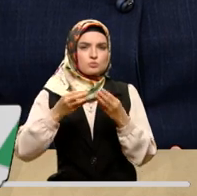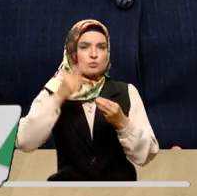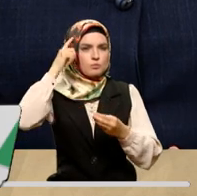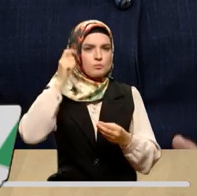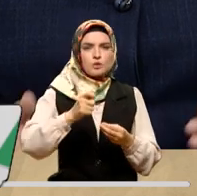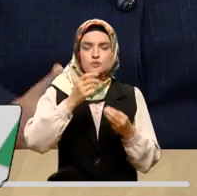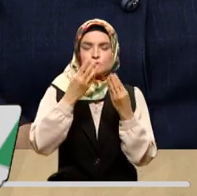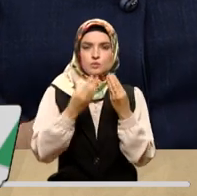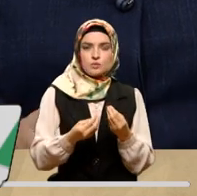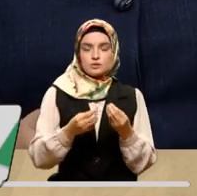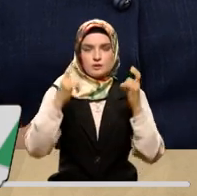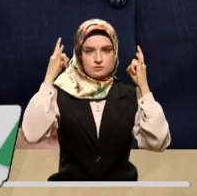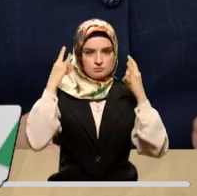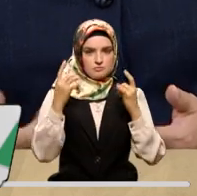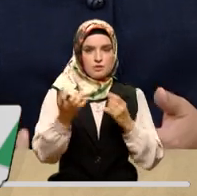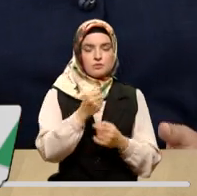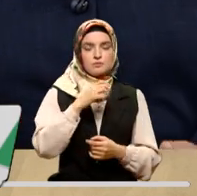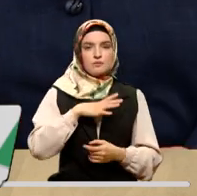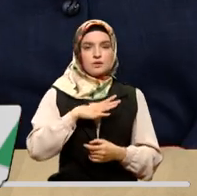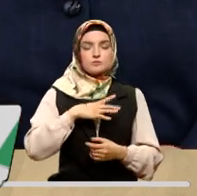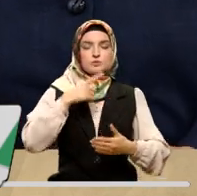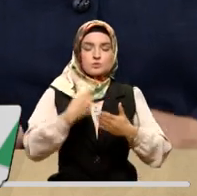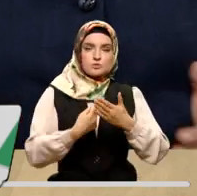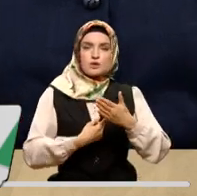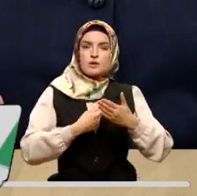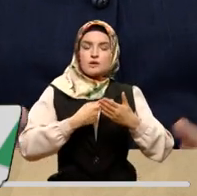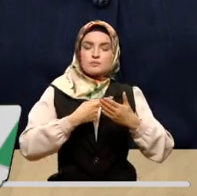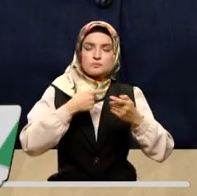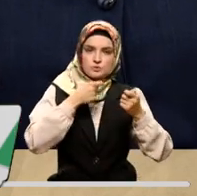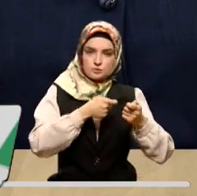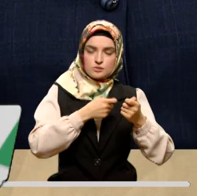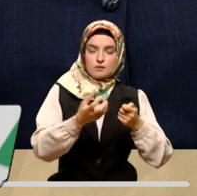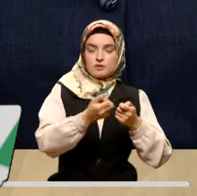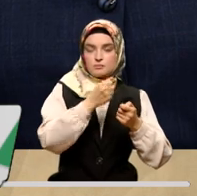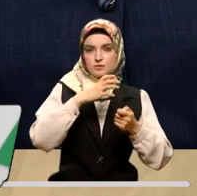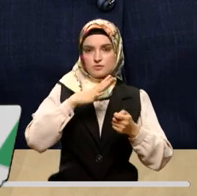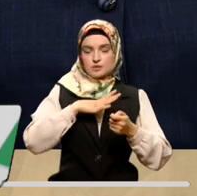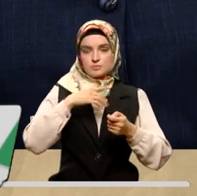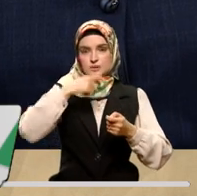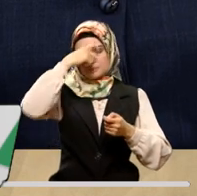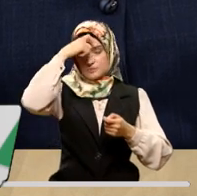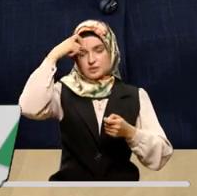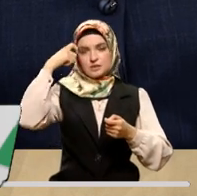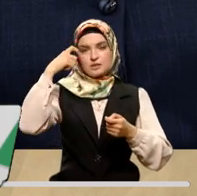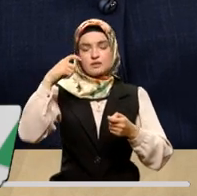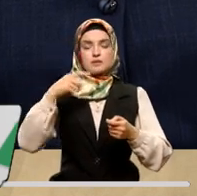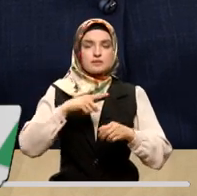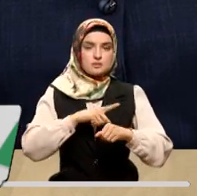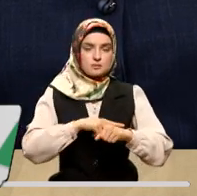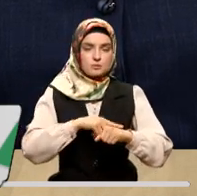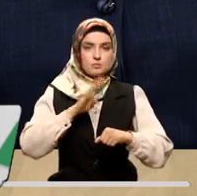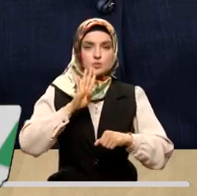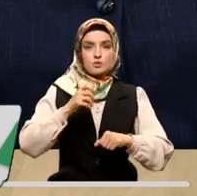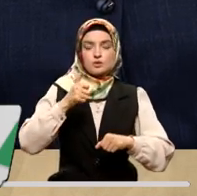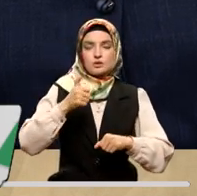zaman camide de alabileceğiz. Yani Kur'an kursunda da alabileceğiz. Yani bu kısa bir yaz Kur'an kursu. Şimdi yaz döneminde 4-6 yaşı, doğru mu anladım diye